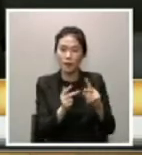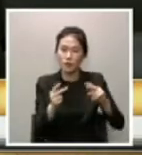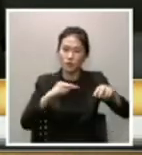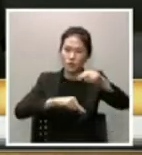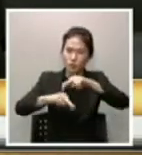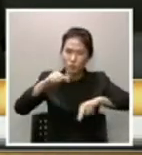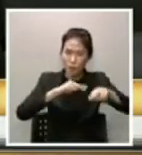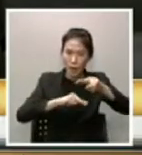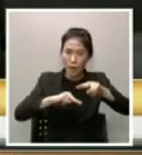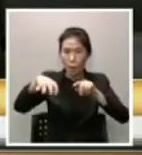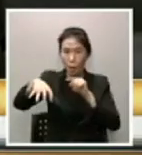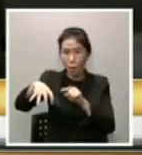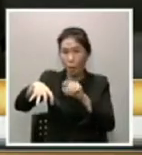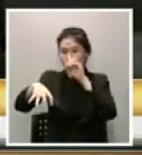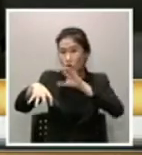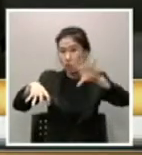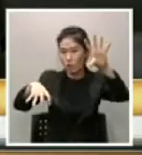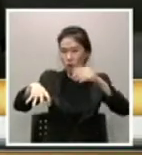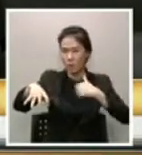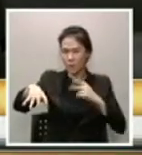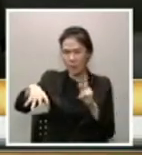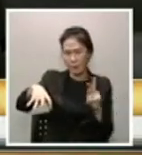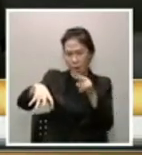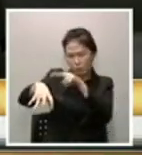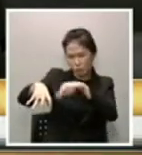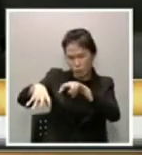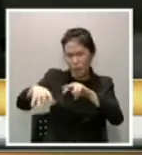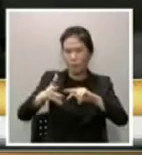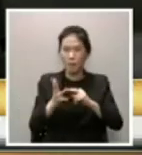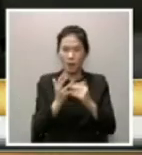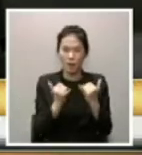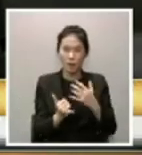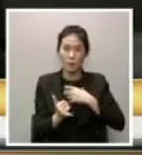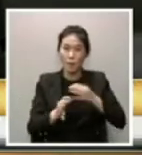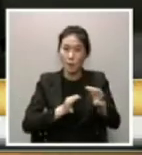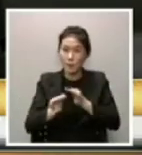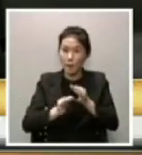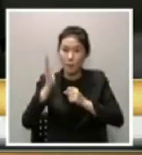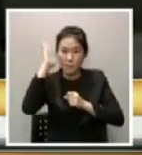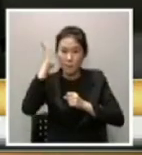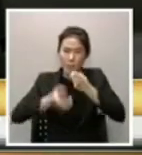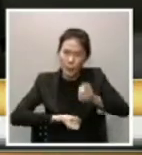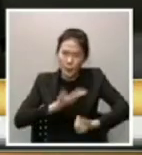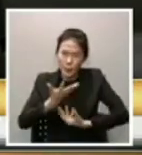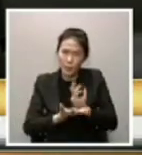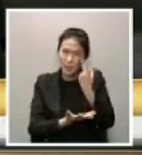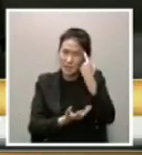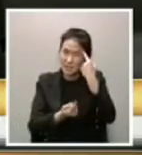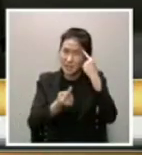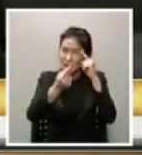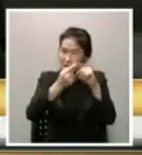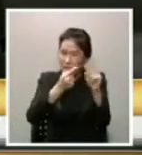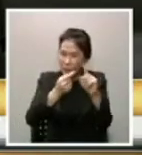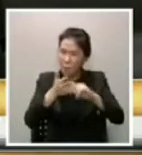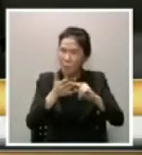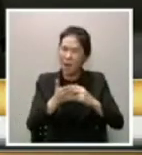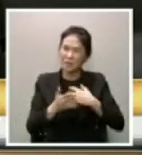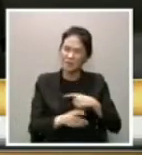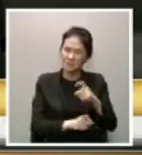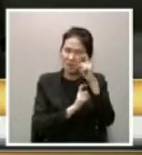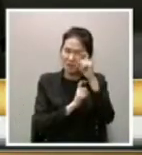แลกสทช.ที่ผมอยากจะอภิปรายวันนี้เพื่อชี้ให้เห็นนะครับว่าร่างกฎหมายฉบับนี้มีเจตนาที่ซ่อนเร้นแฝงที่อันตร